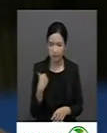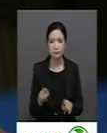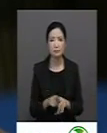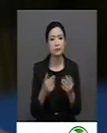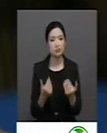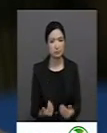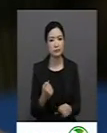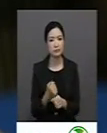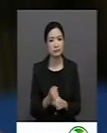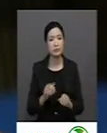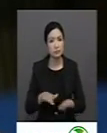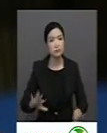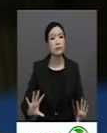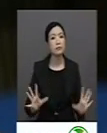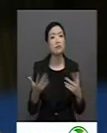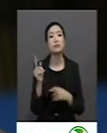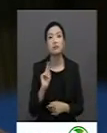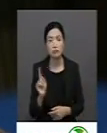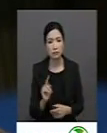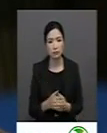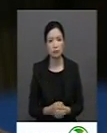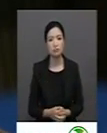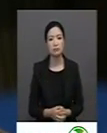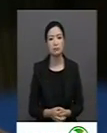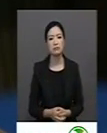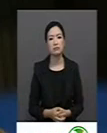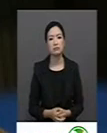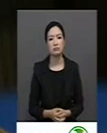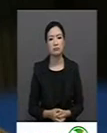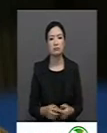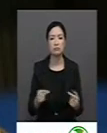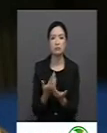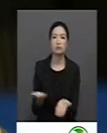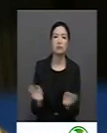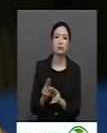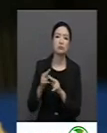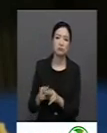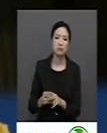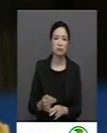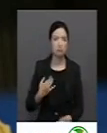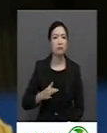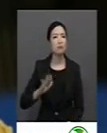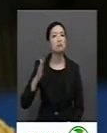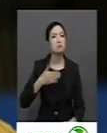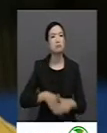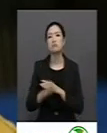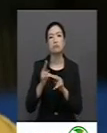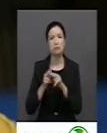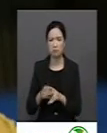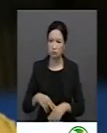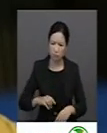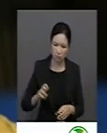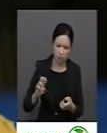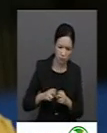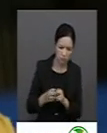ยปัจจัยที่ทำให้เด็กสูญหายเนี่ยยังคงเป็นเรื่องที่เด็กหายไปจากปัจจัยในครอบครัวของตัวเองก็คือเด็กที่สมัครใจหนีออกจากบ้านจากความรุนแรง